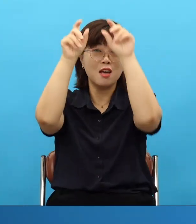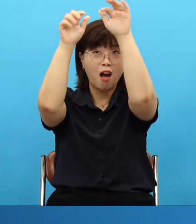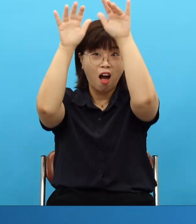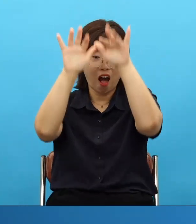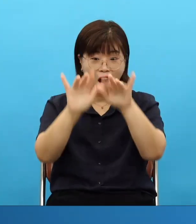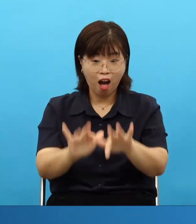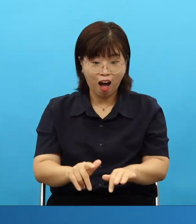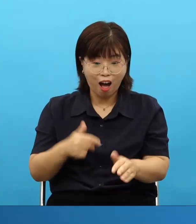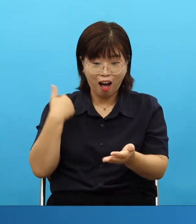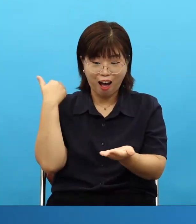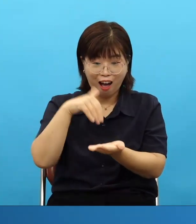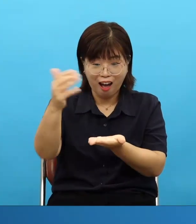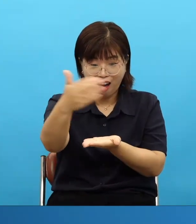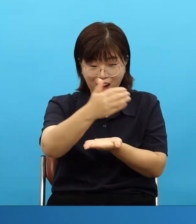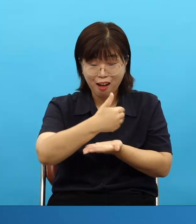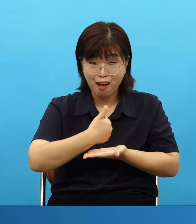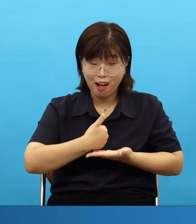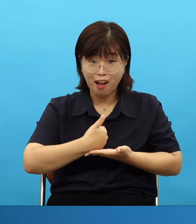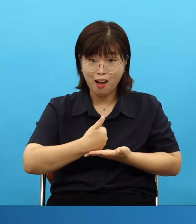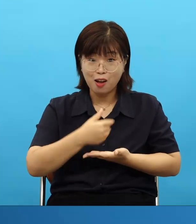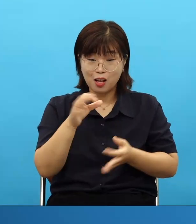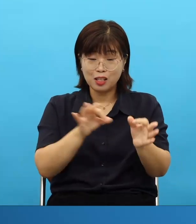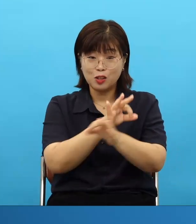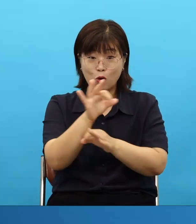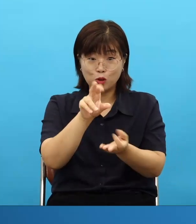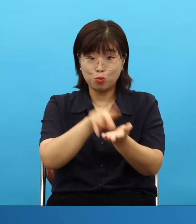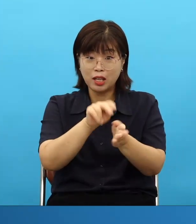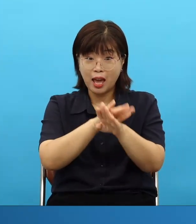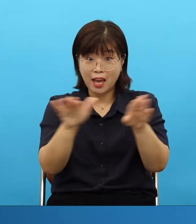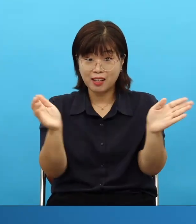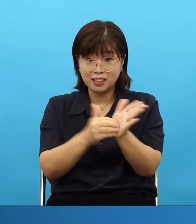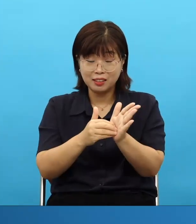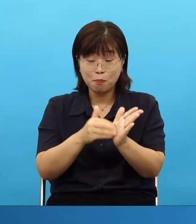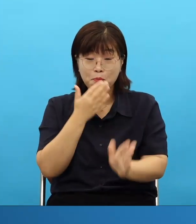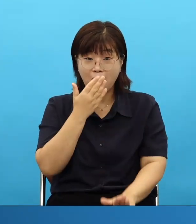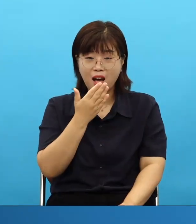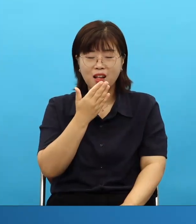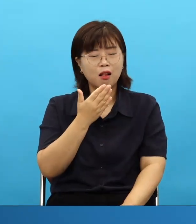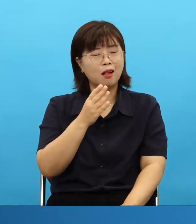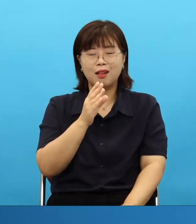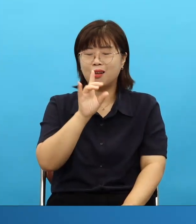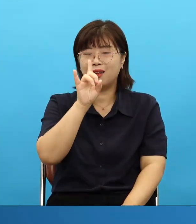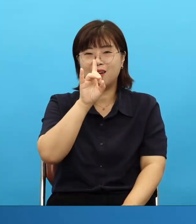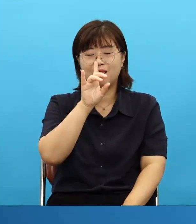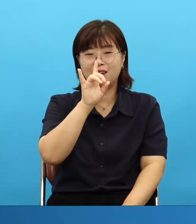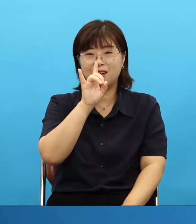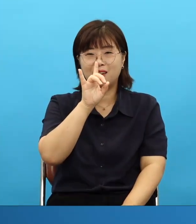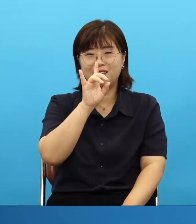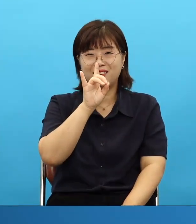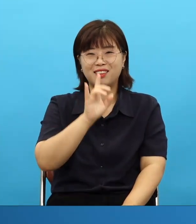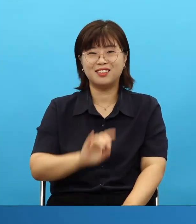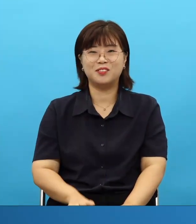sudden a big satchel of money falls up from the sky? That's not the case. 그런데